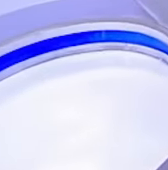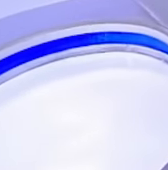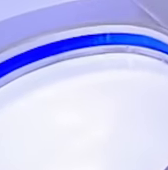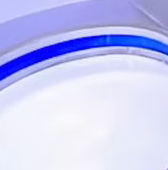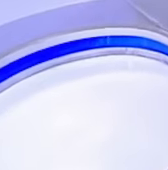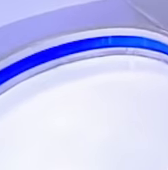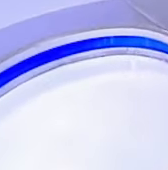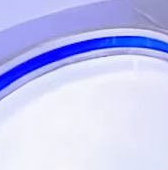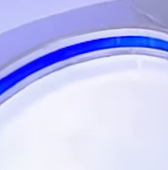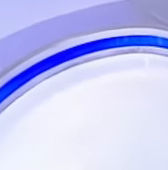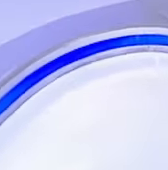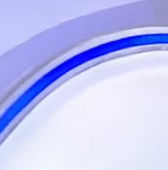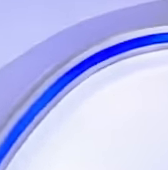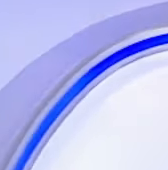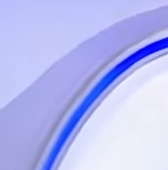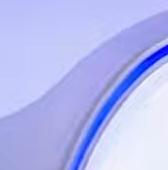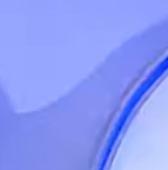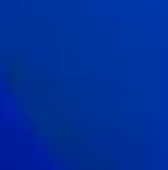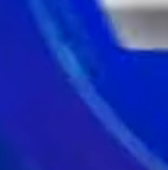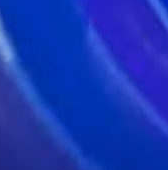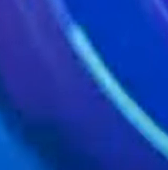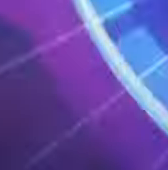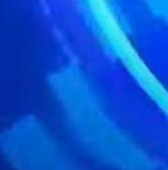Magbabalik ka! Saksi!